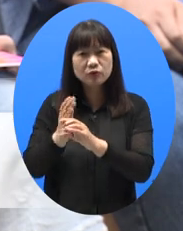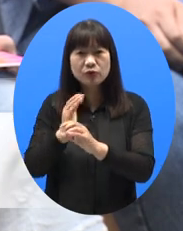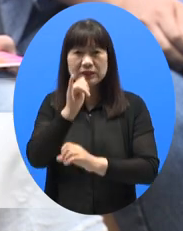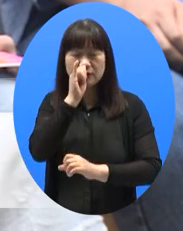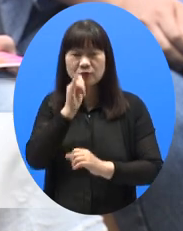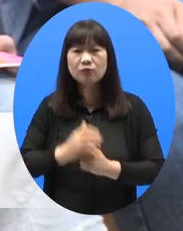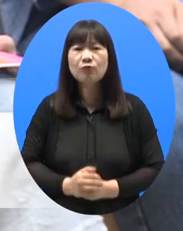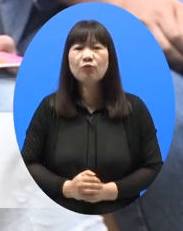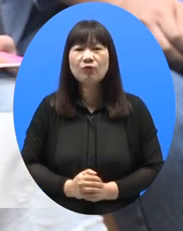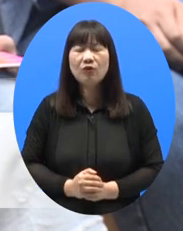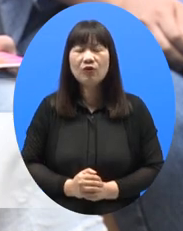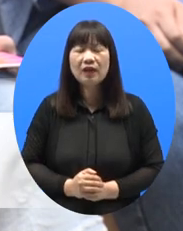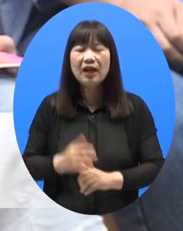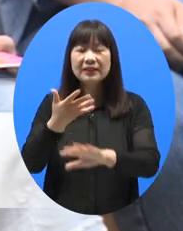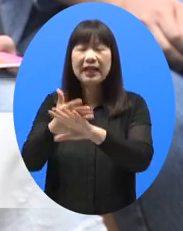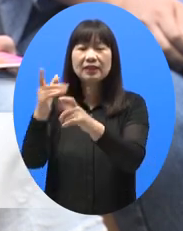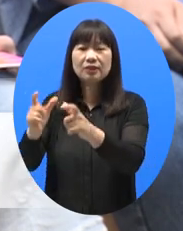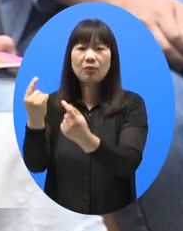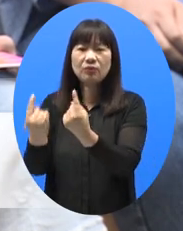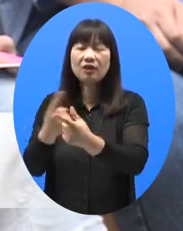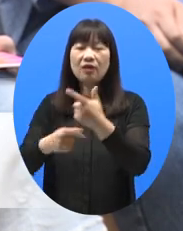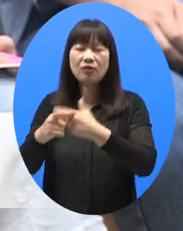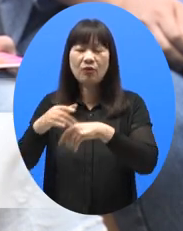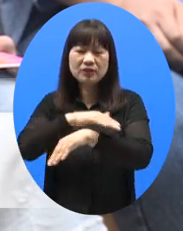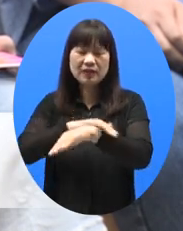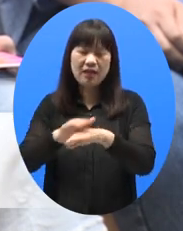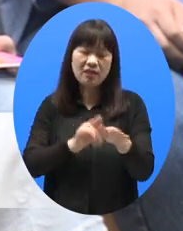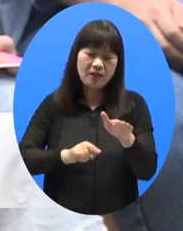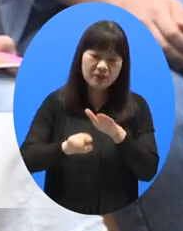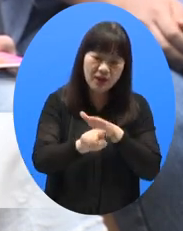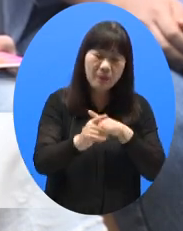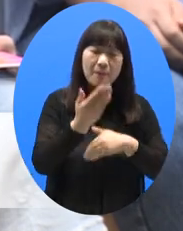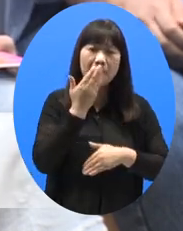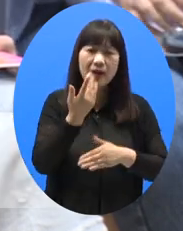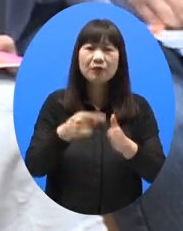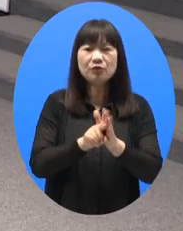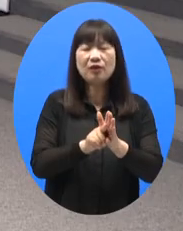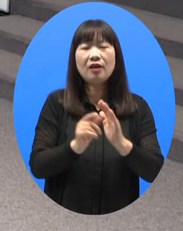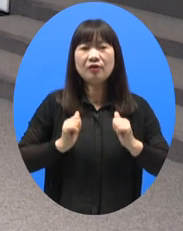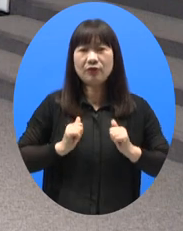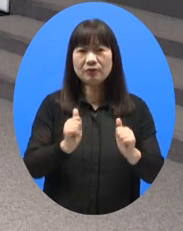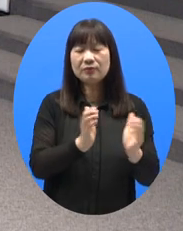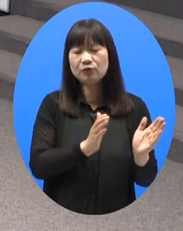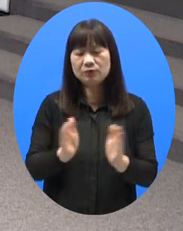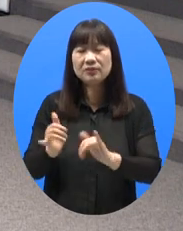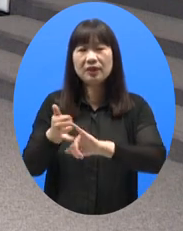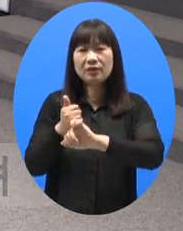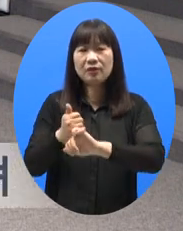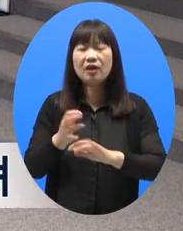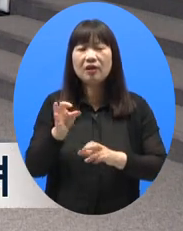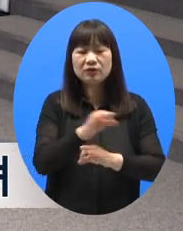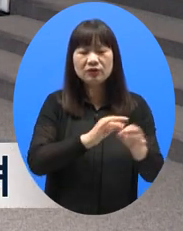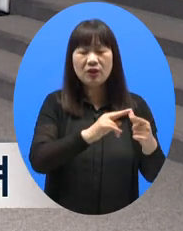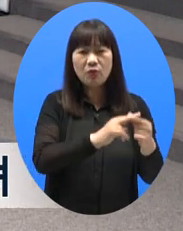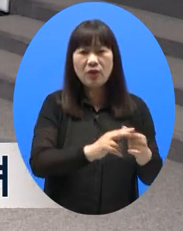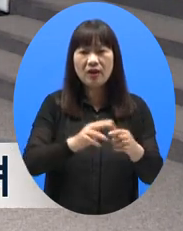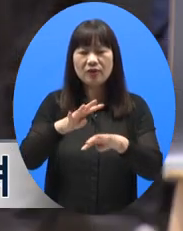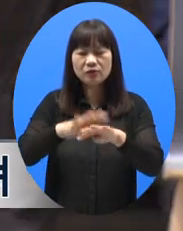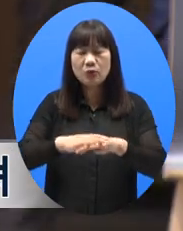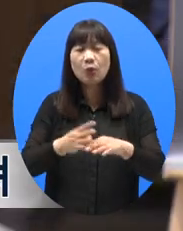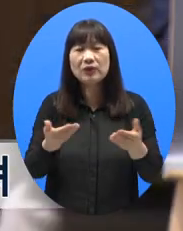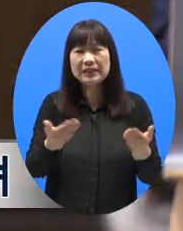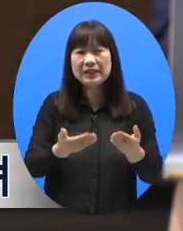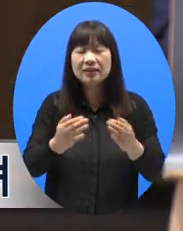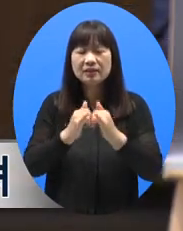어느 광역자치단체보다 잘 대처할 수 있도록 잘 준비하겠습니다. 경제뿐 아니라 농업과